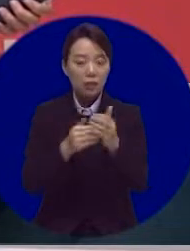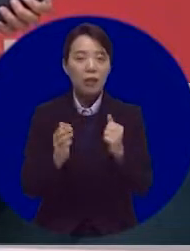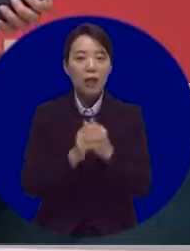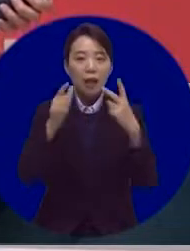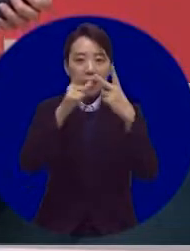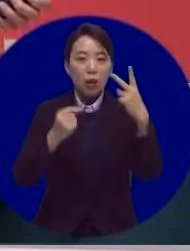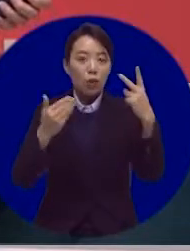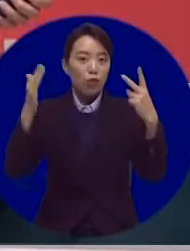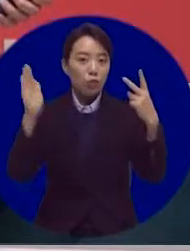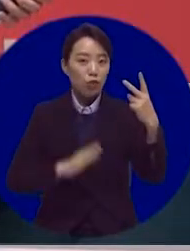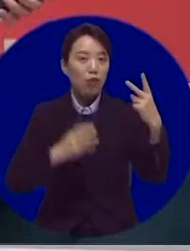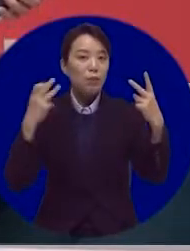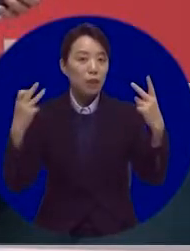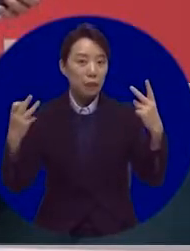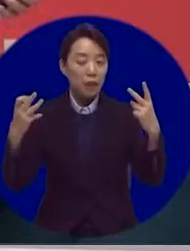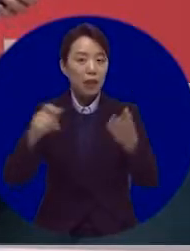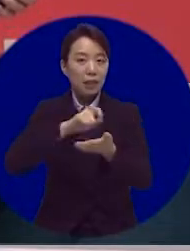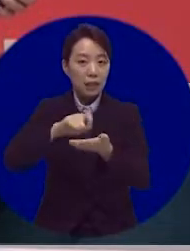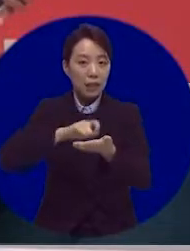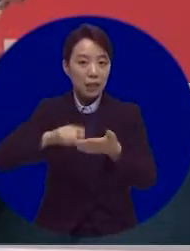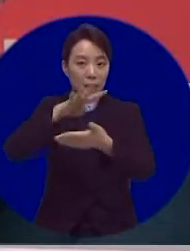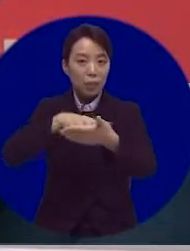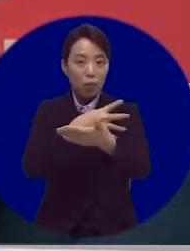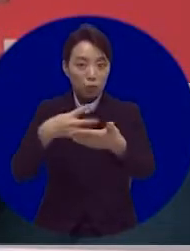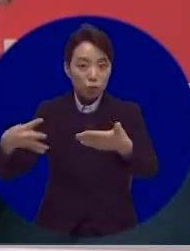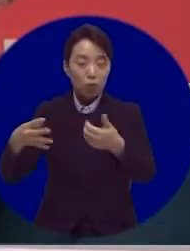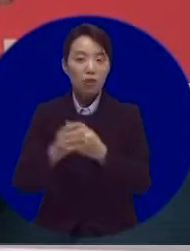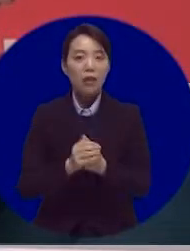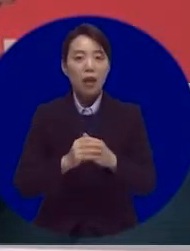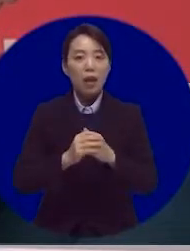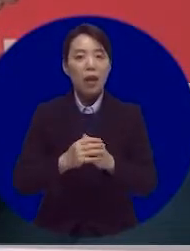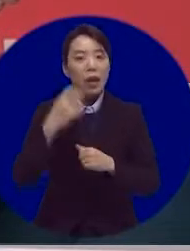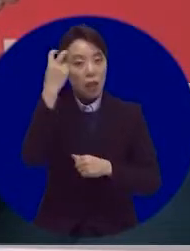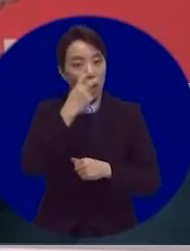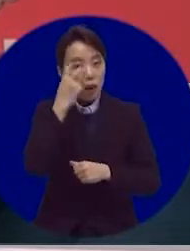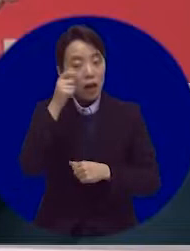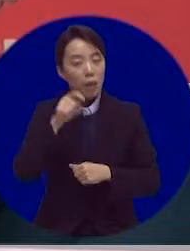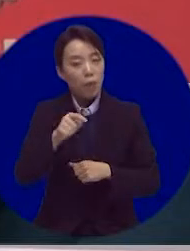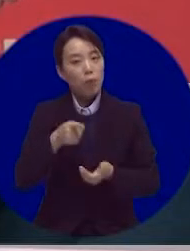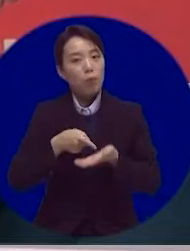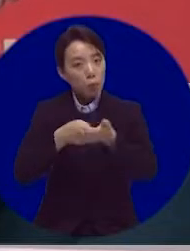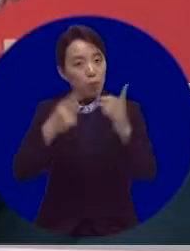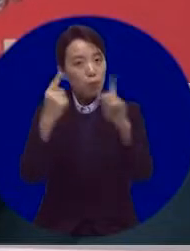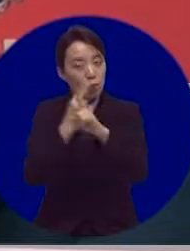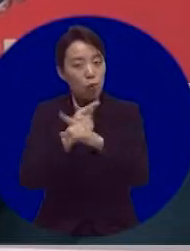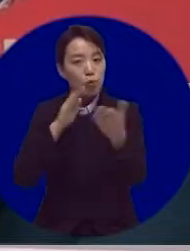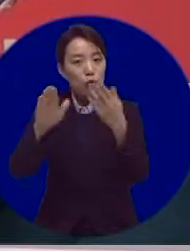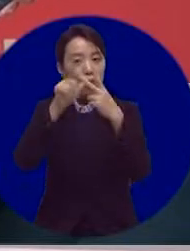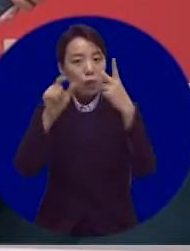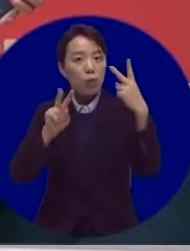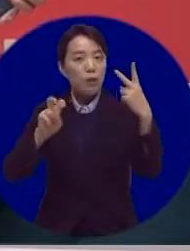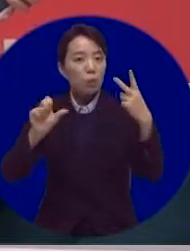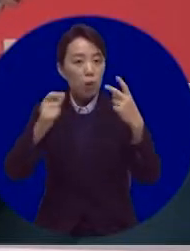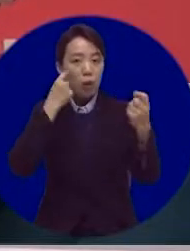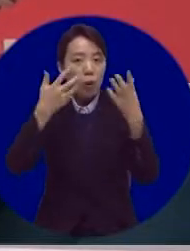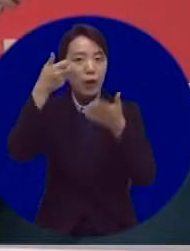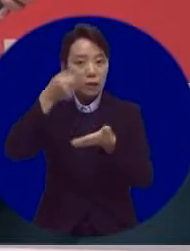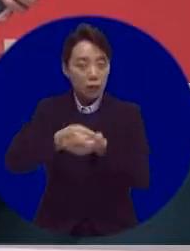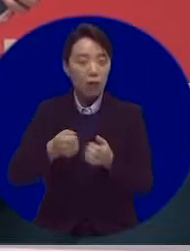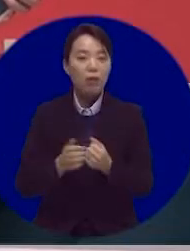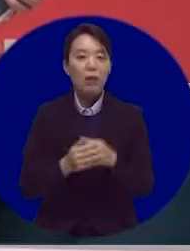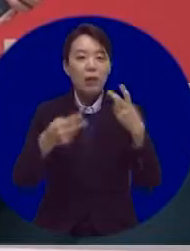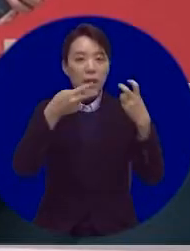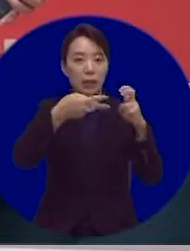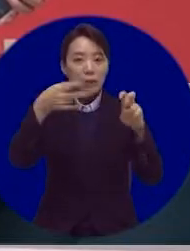2월 9일부터 13일까지 작성한 선거인 명부는 열람 및 이의제기 등의 절차를 거쳐 2월 25일 확정됐는데요.